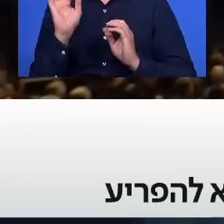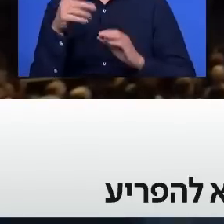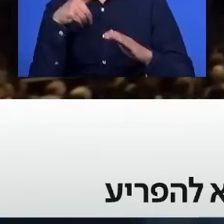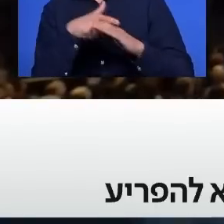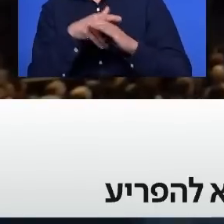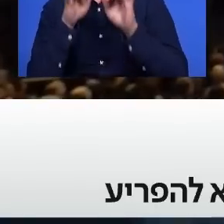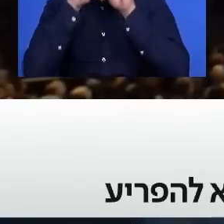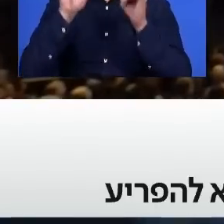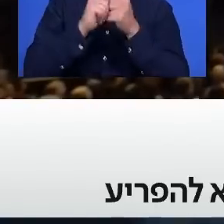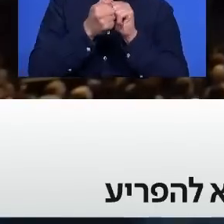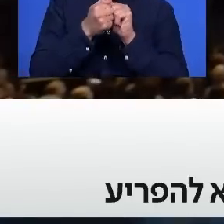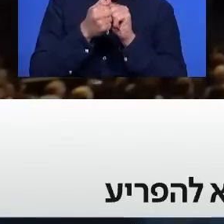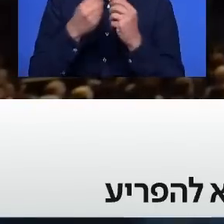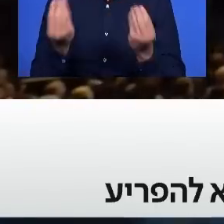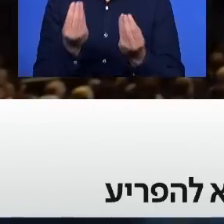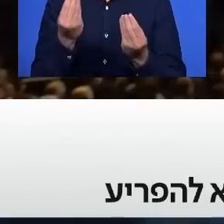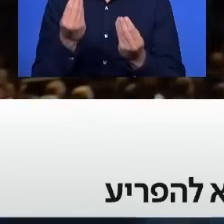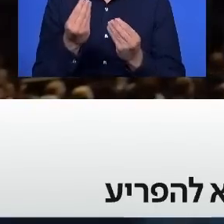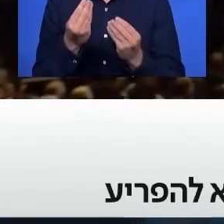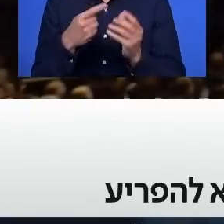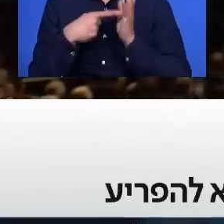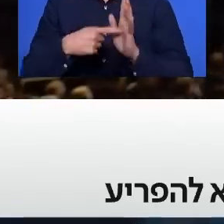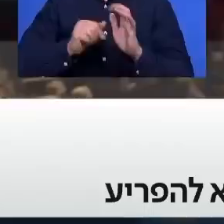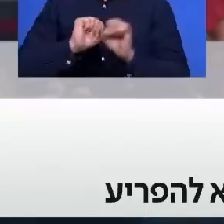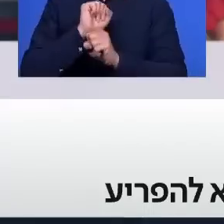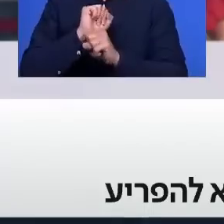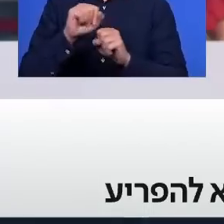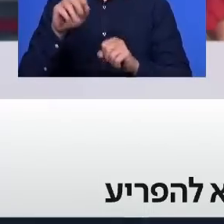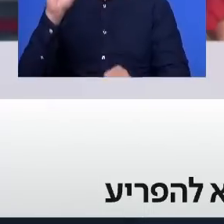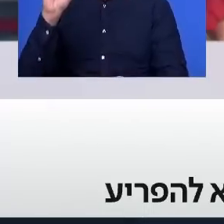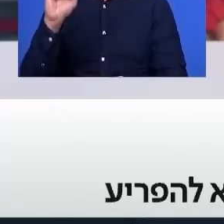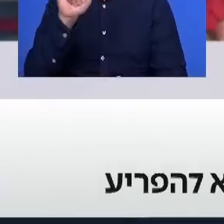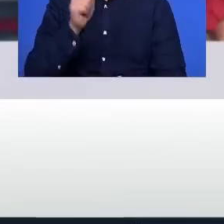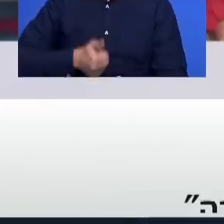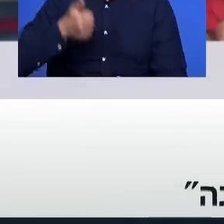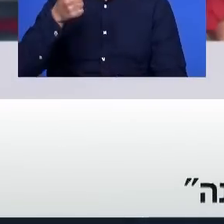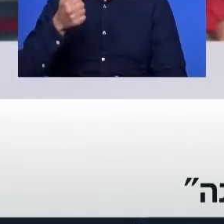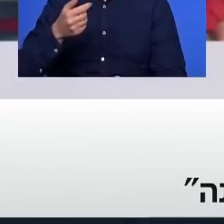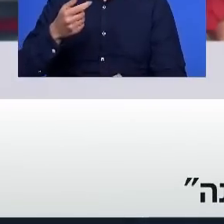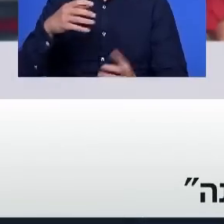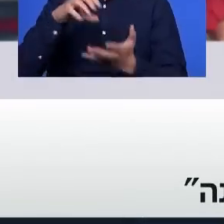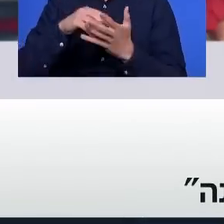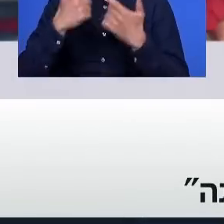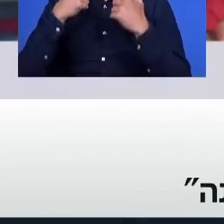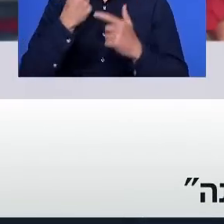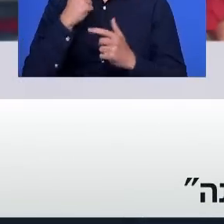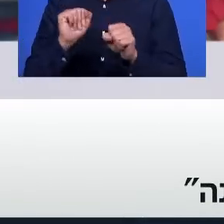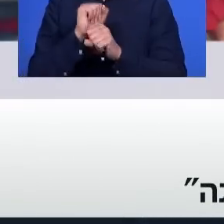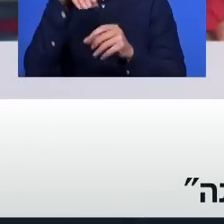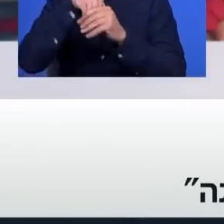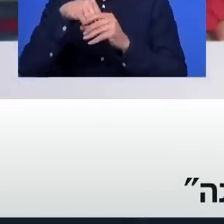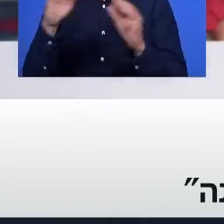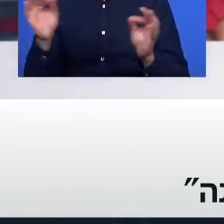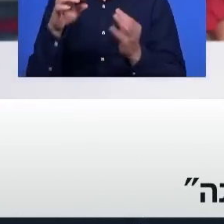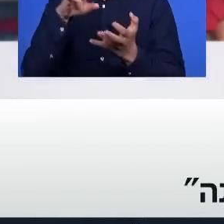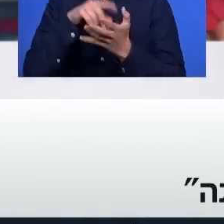או איזשהן תצוגות מחאה. מושיק אביב, מנהל מרכז ההסברה, אומר לנו, מחאה במהלך הטקס המרכזי